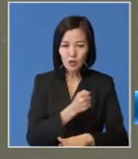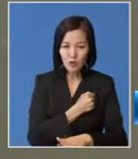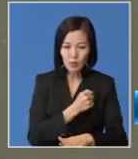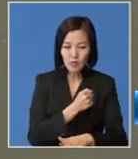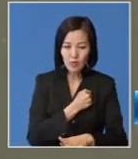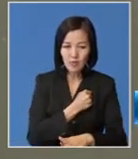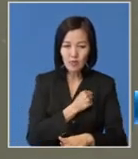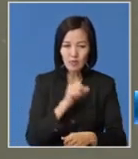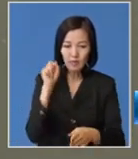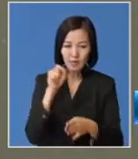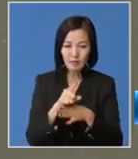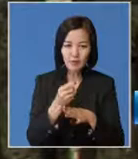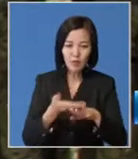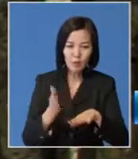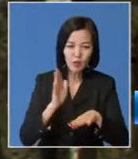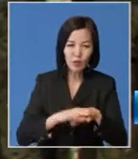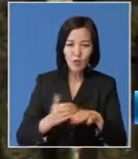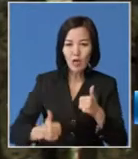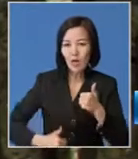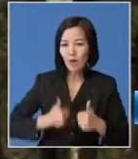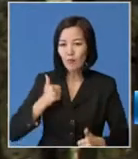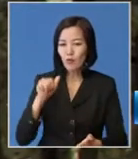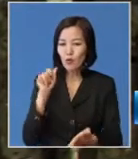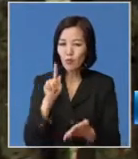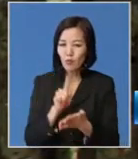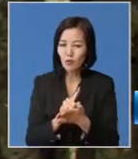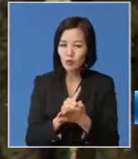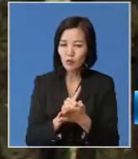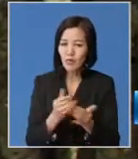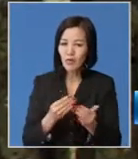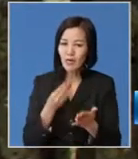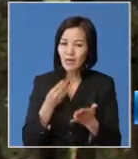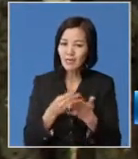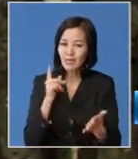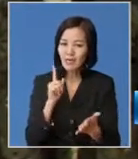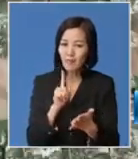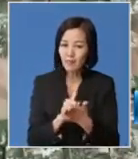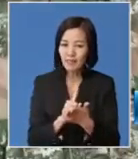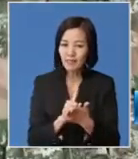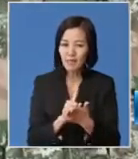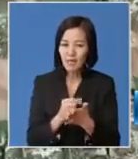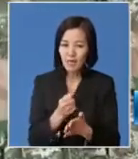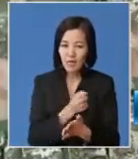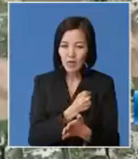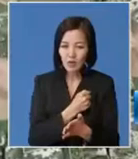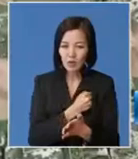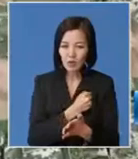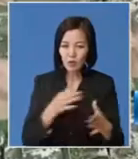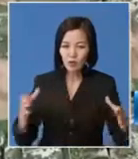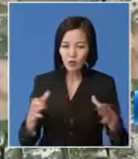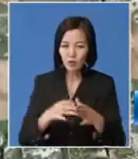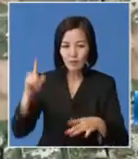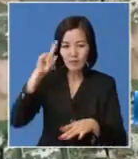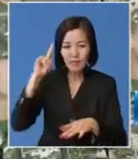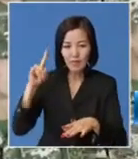ауыр, бірақ ол абыройлы борыш, қастерлі парыз. Қарулы күштеріміз халқымыздың